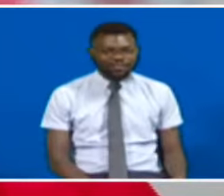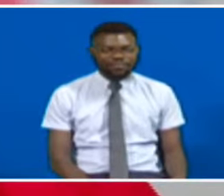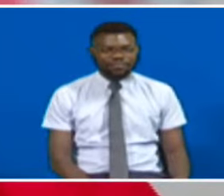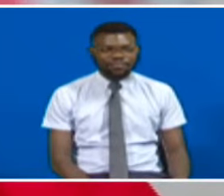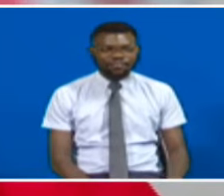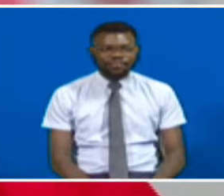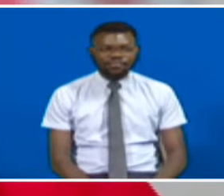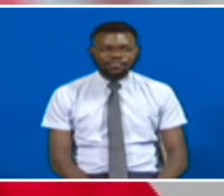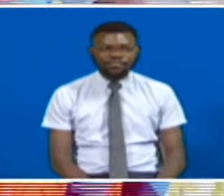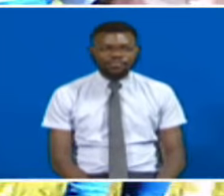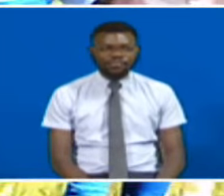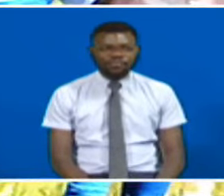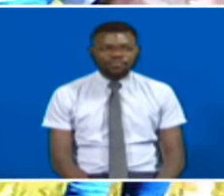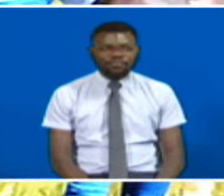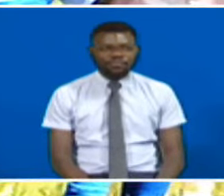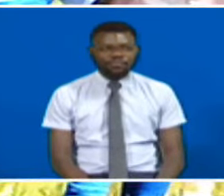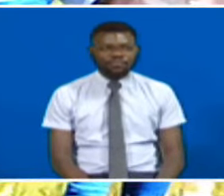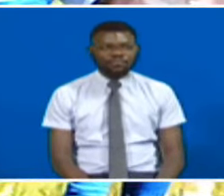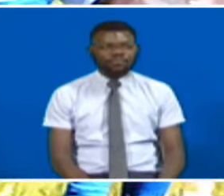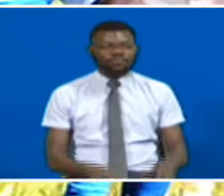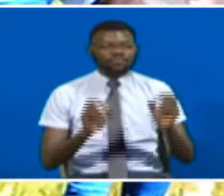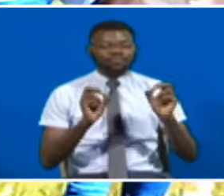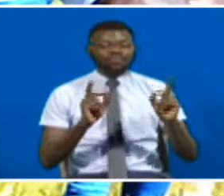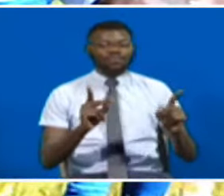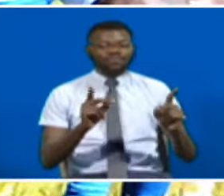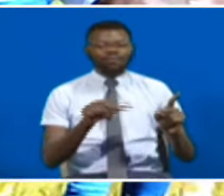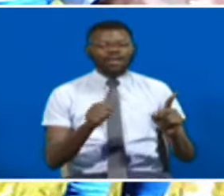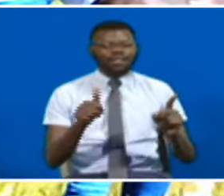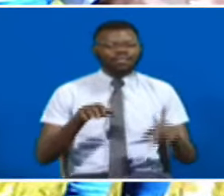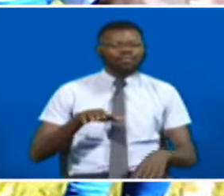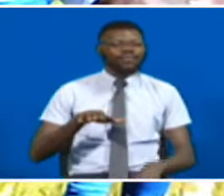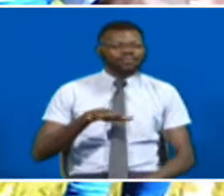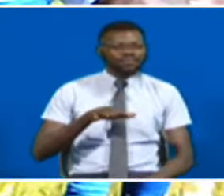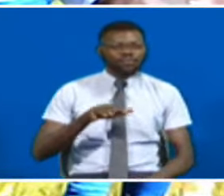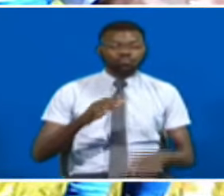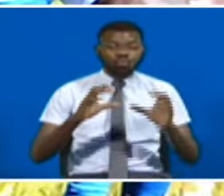Haya, kwingineko ni kwamba kocha mkuu wa timu ya KCB ya